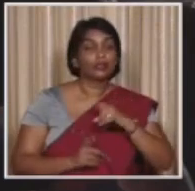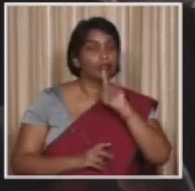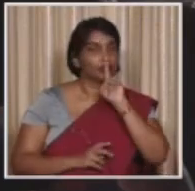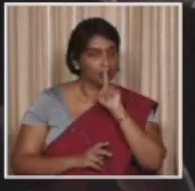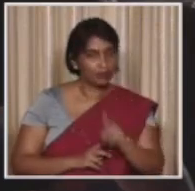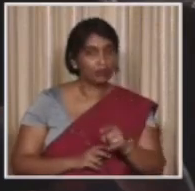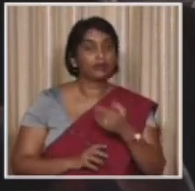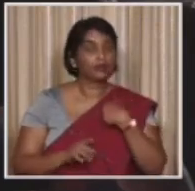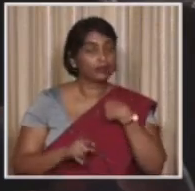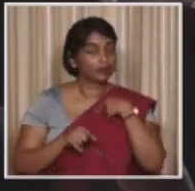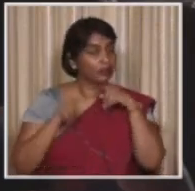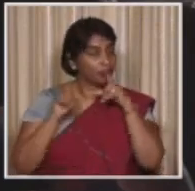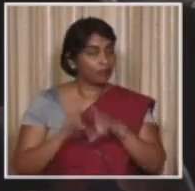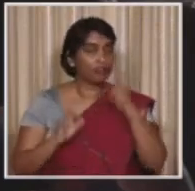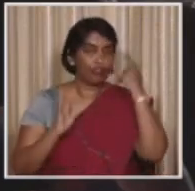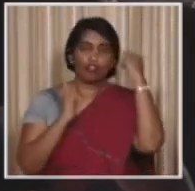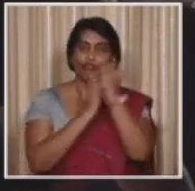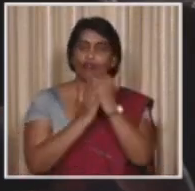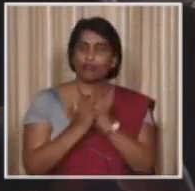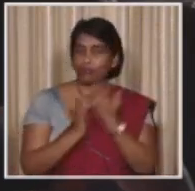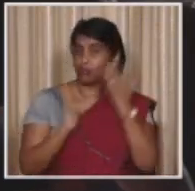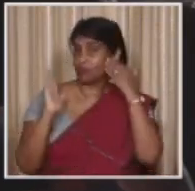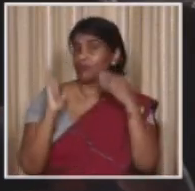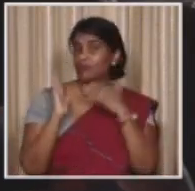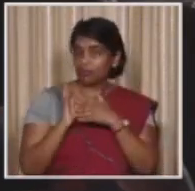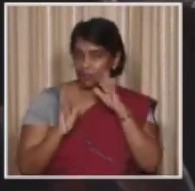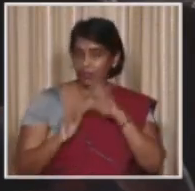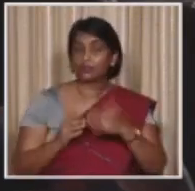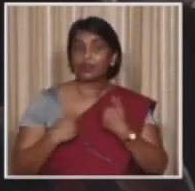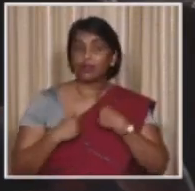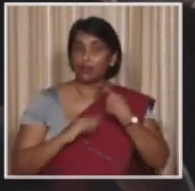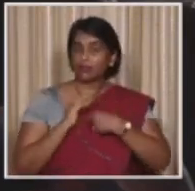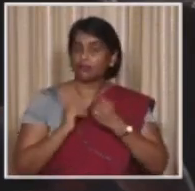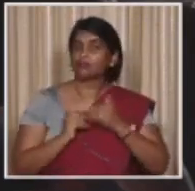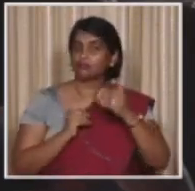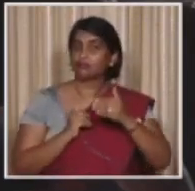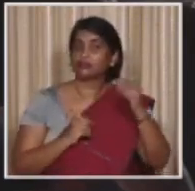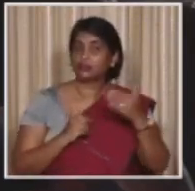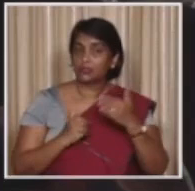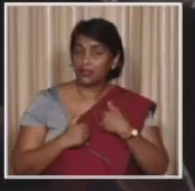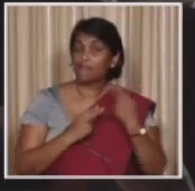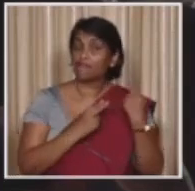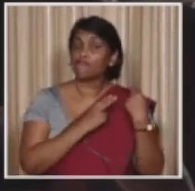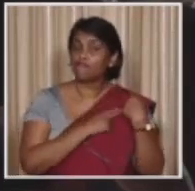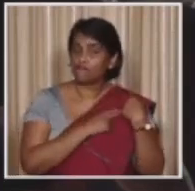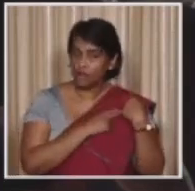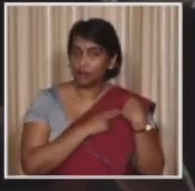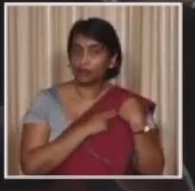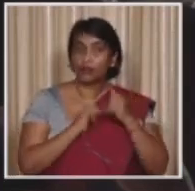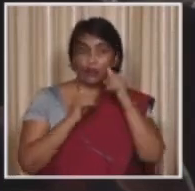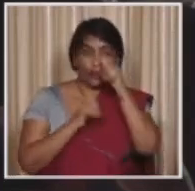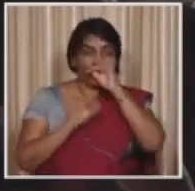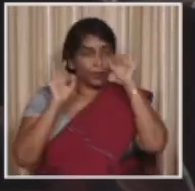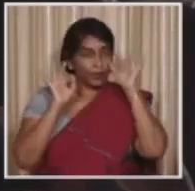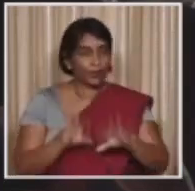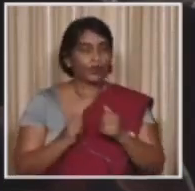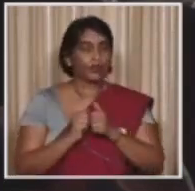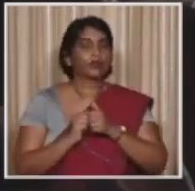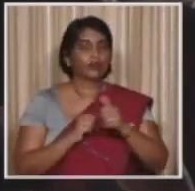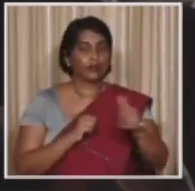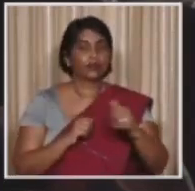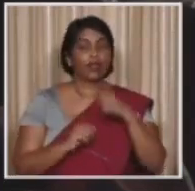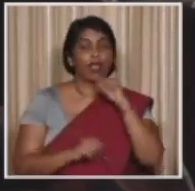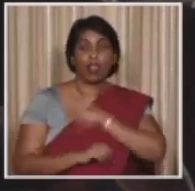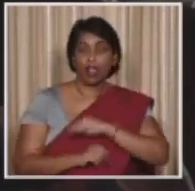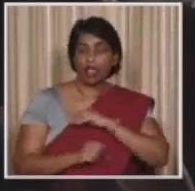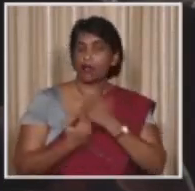කියන්නේ මේ කාරණා පිළිබඳ අවධානය යොමු කරලා අපේ රට ඉස්සරහට ගෙන යන්න වගකීමකින් දූෂණයෙන් තොරව කටයුතු කරන්න.